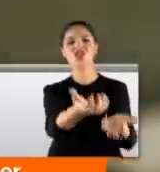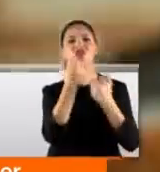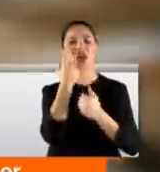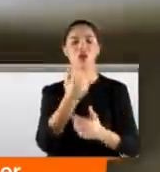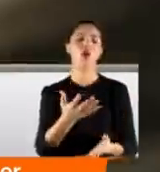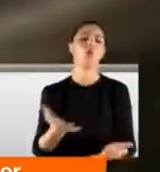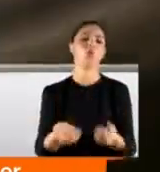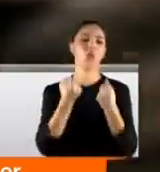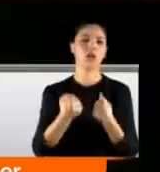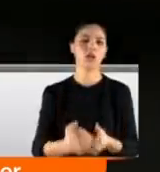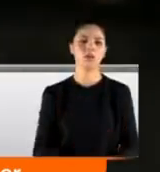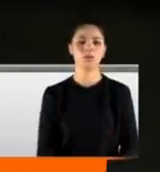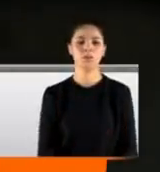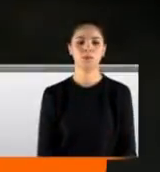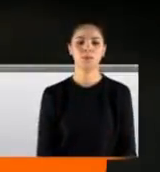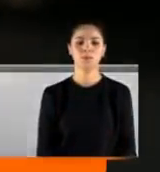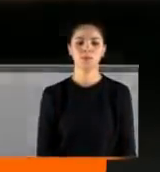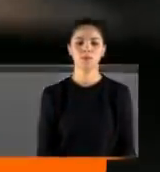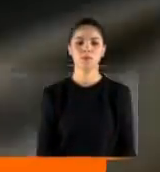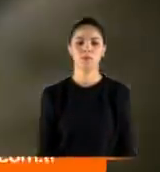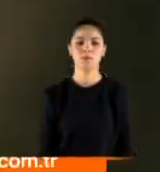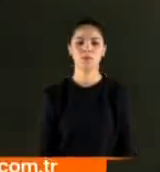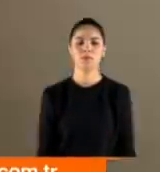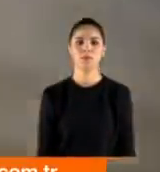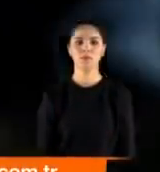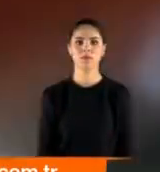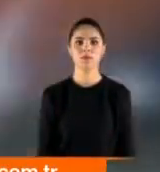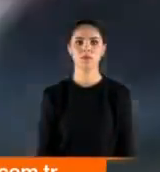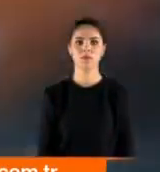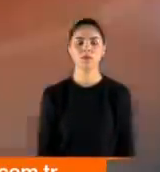kurtarıldı. Sen kapı açtın mı?